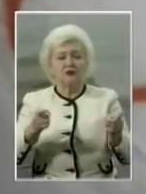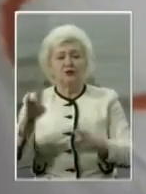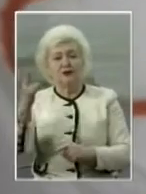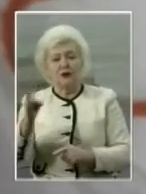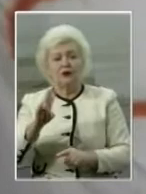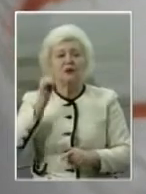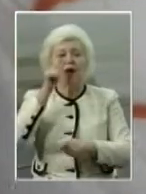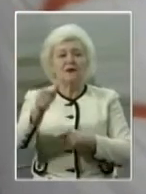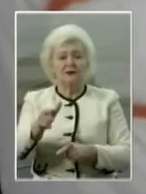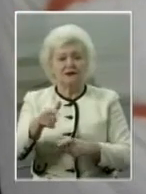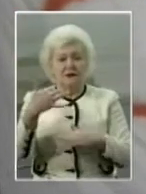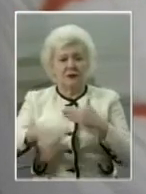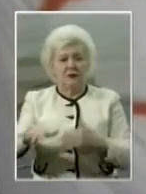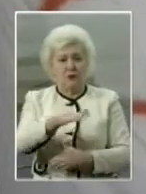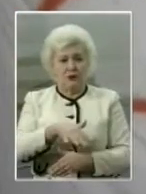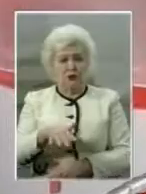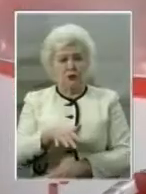Миколаєві, післязавтра у Херсоні.